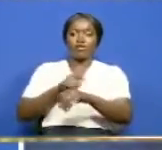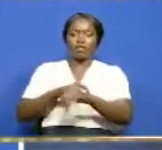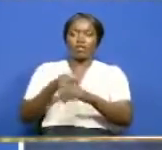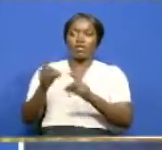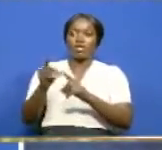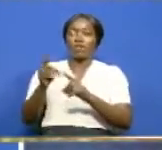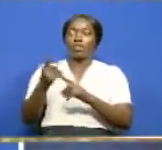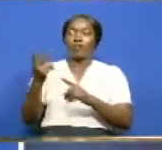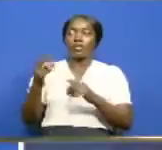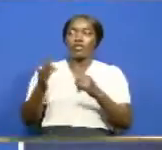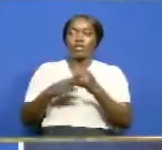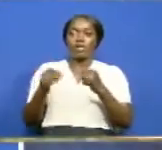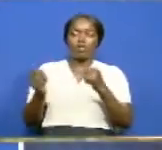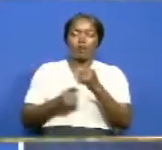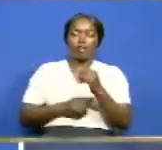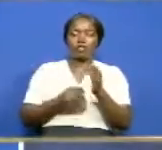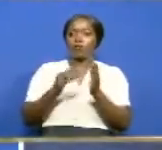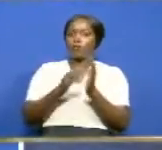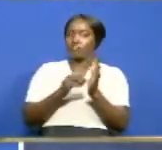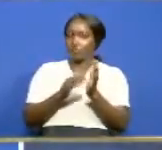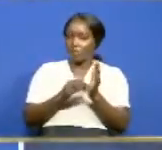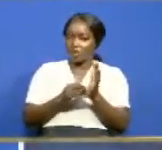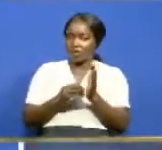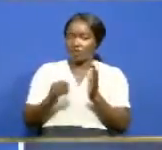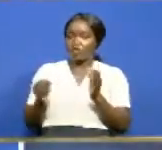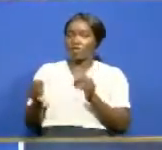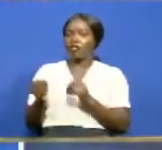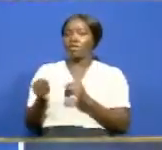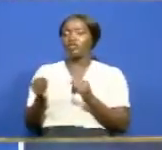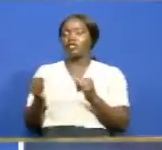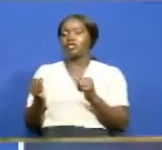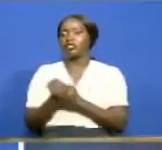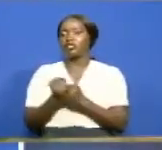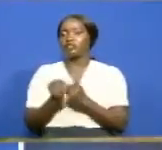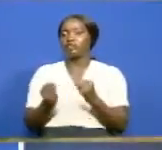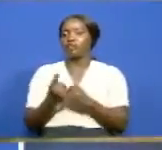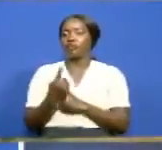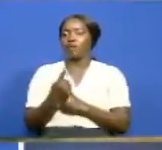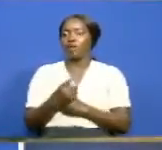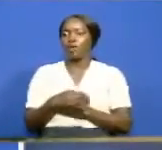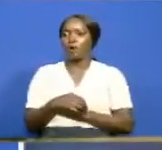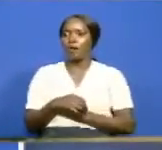28 mwezi huu mjini Machakos. Karanja David, Darubini Michezo.